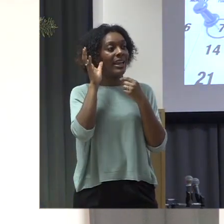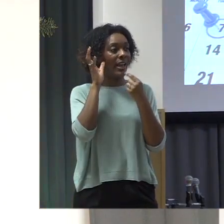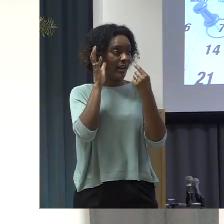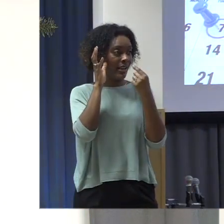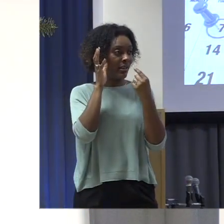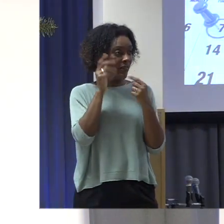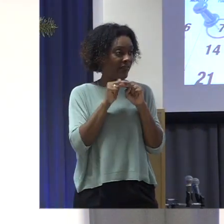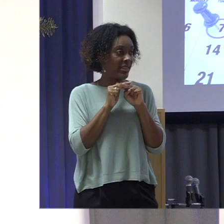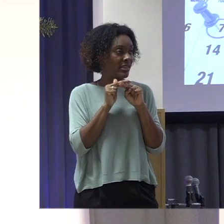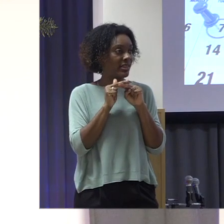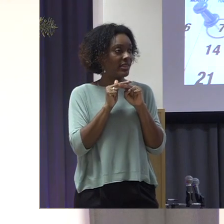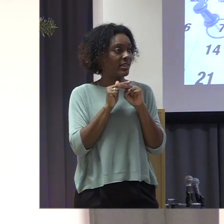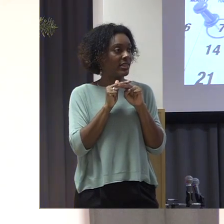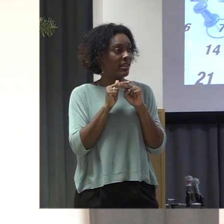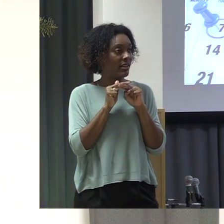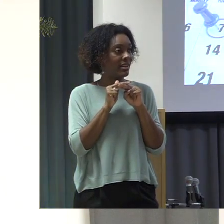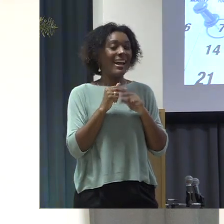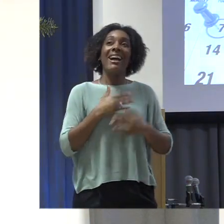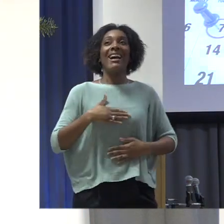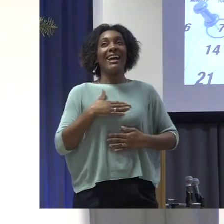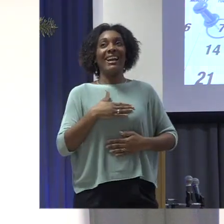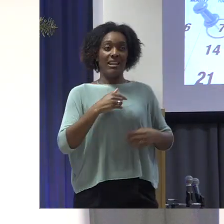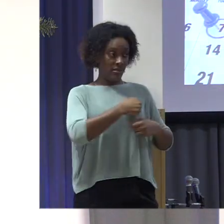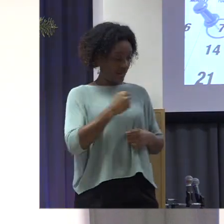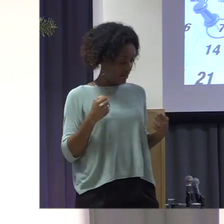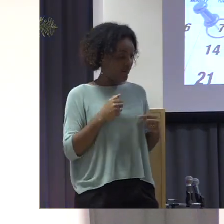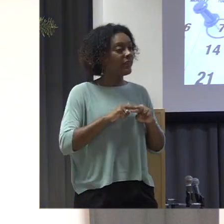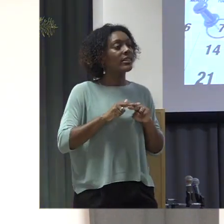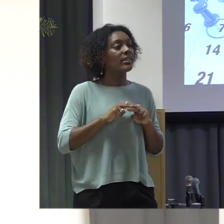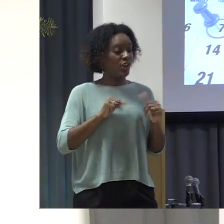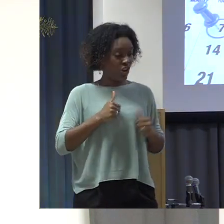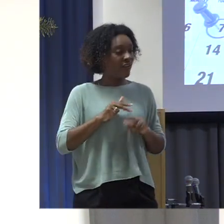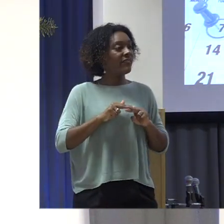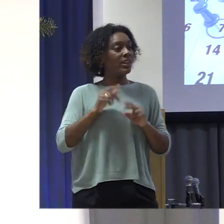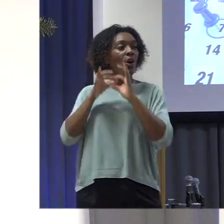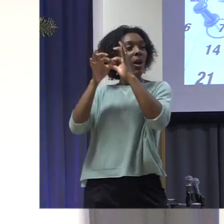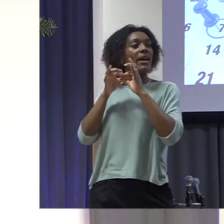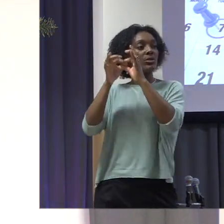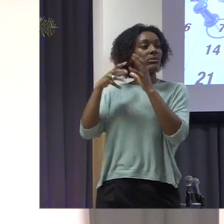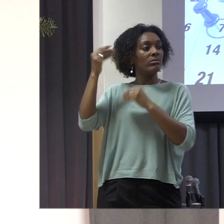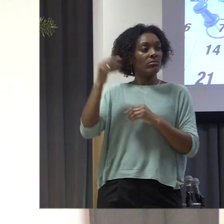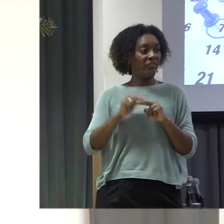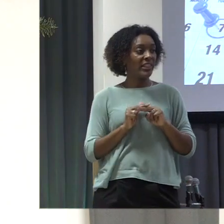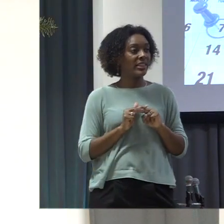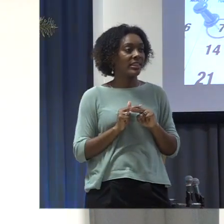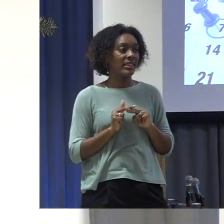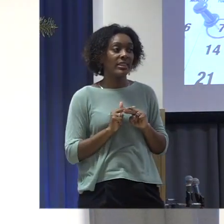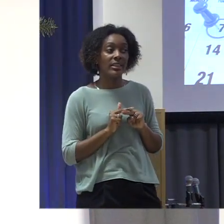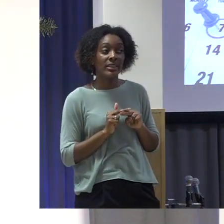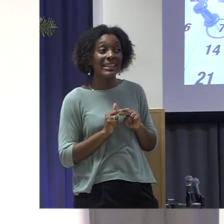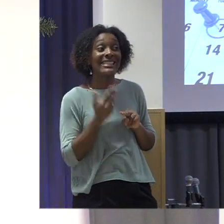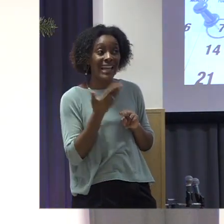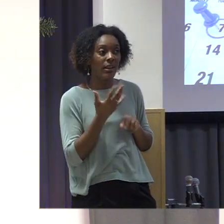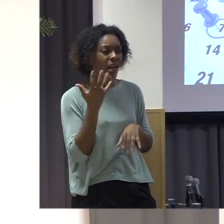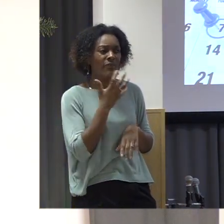rien du tout derrière la façade. Peut-être qu'au contraire, notre vie spirituelle est vide. Et ça serait